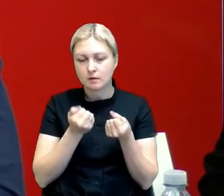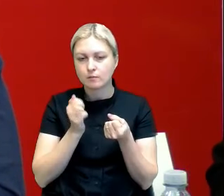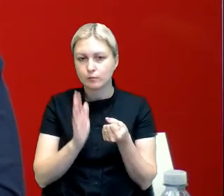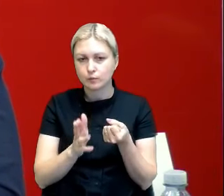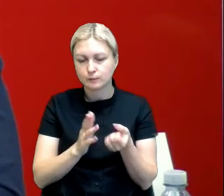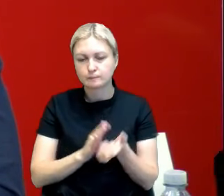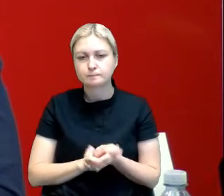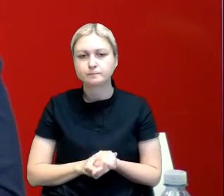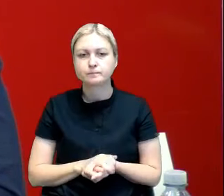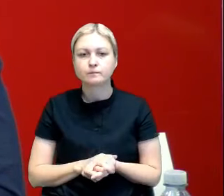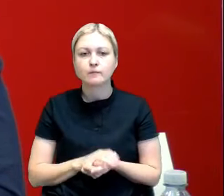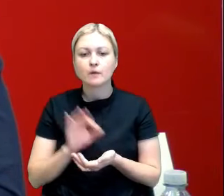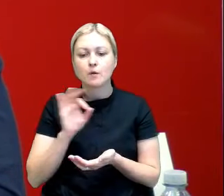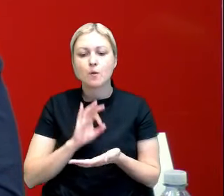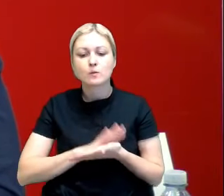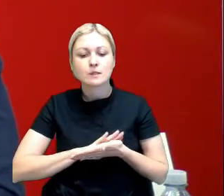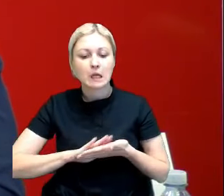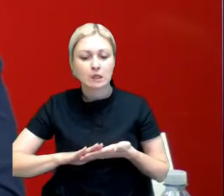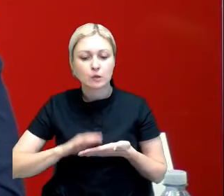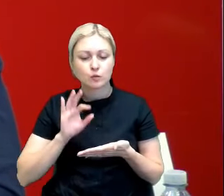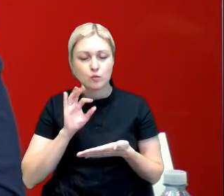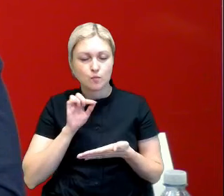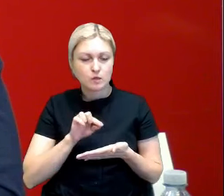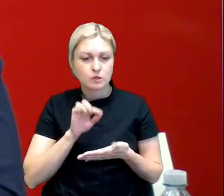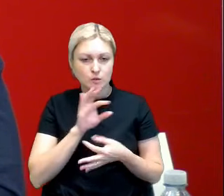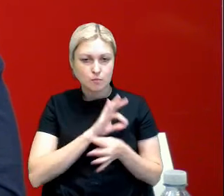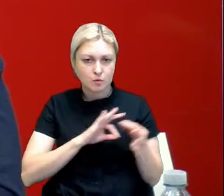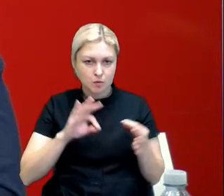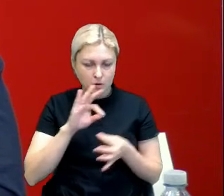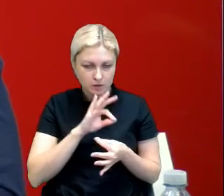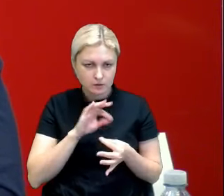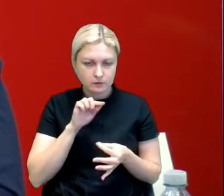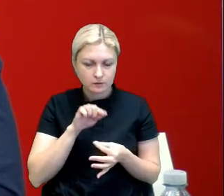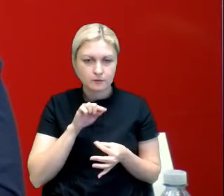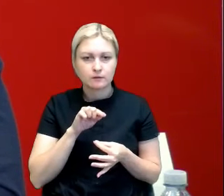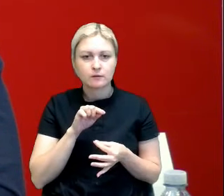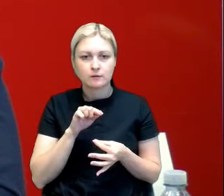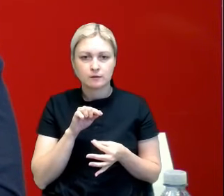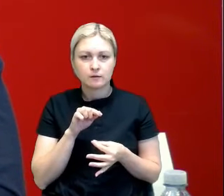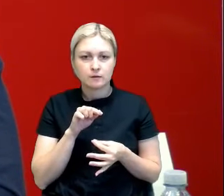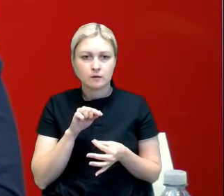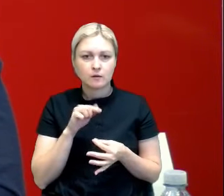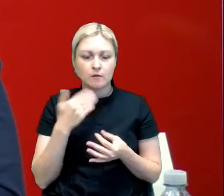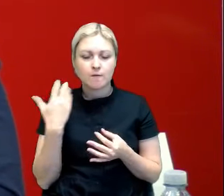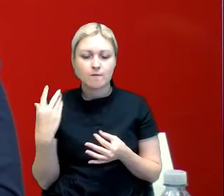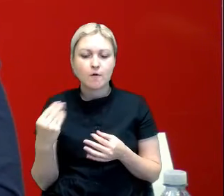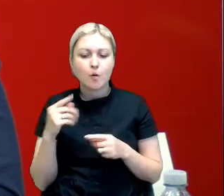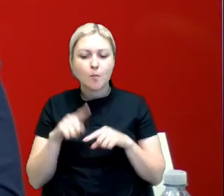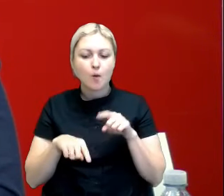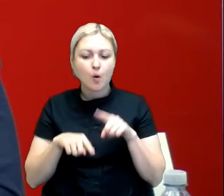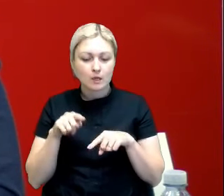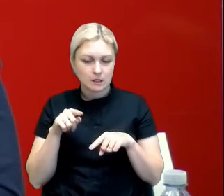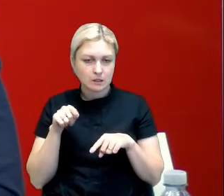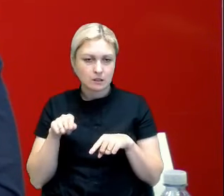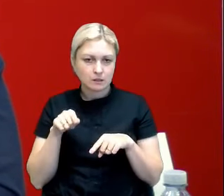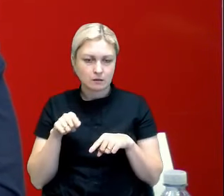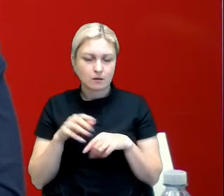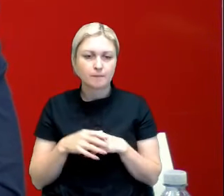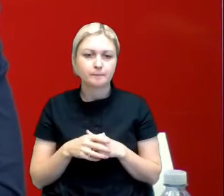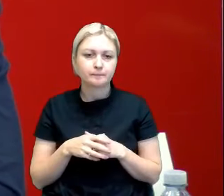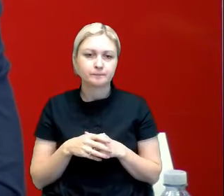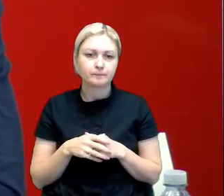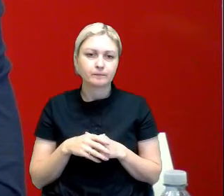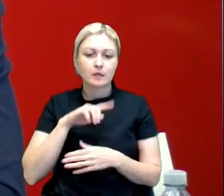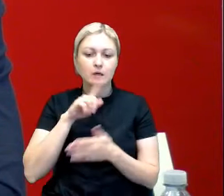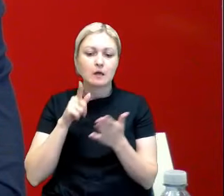atžvilgiu kadangi ne kartą kėlėate kė keli kelią būtent jūsų politinė jėga a tas klausimas